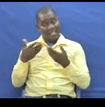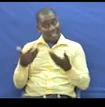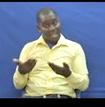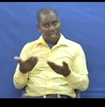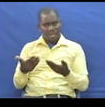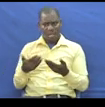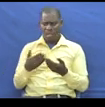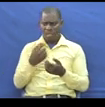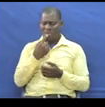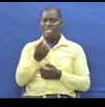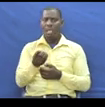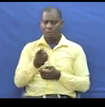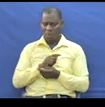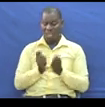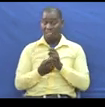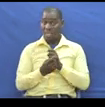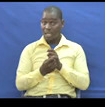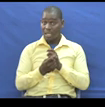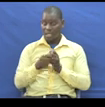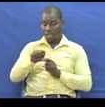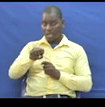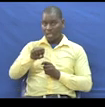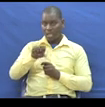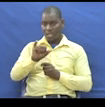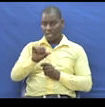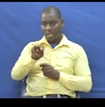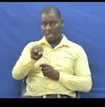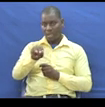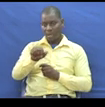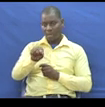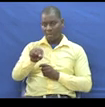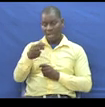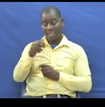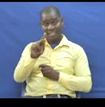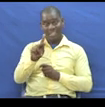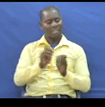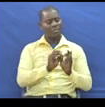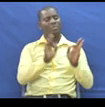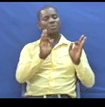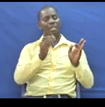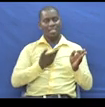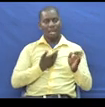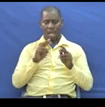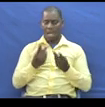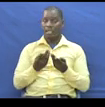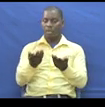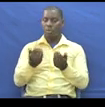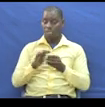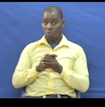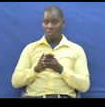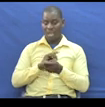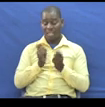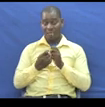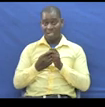misemo Kama Iyo Kwa tafsiri Ya Kisemantiki Ndiyo Inayo Faza Hili Lakini Pia Tunatumia Tafsiri